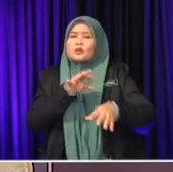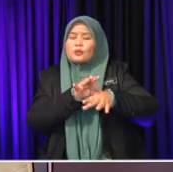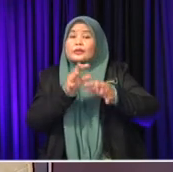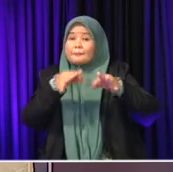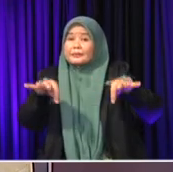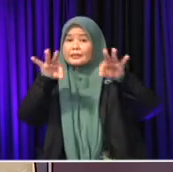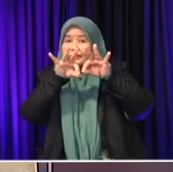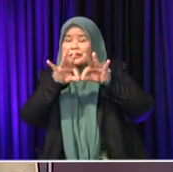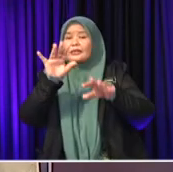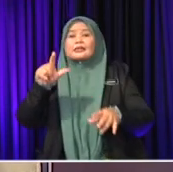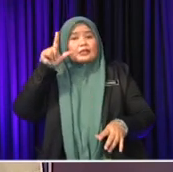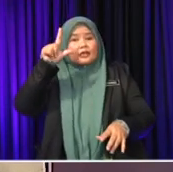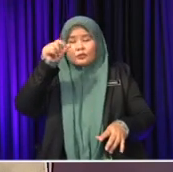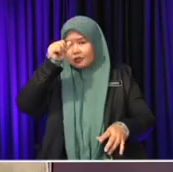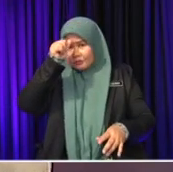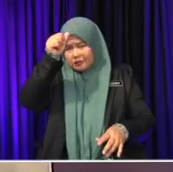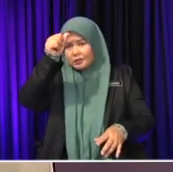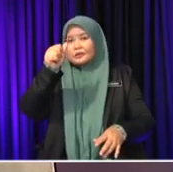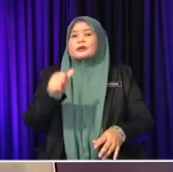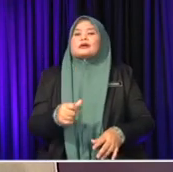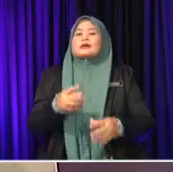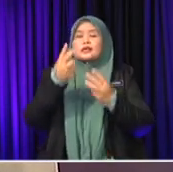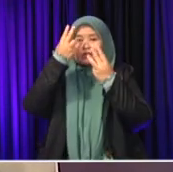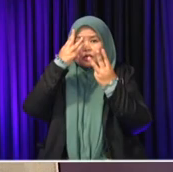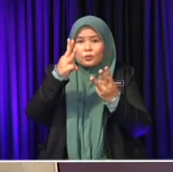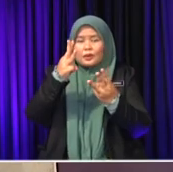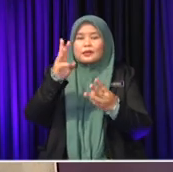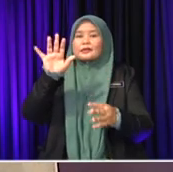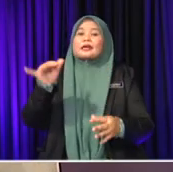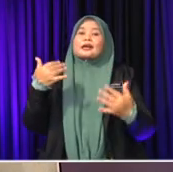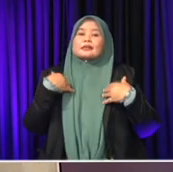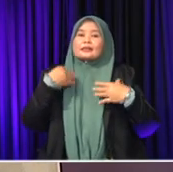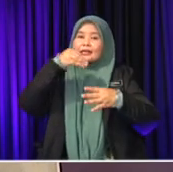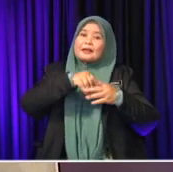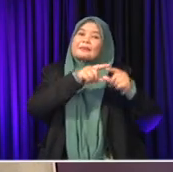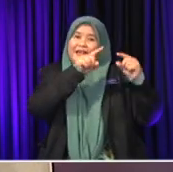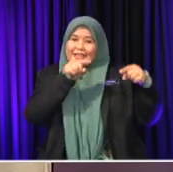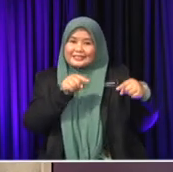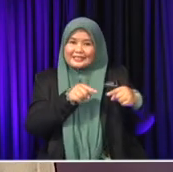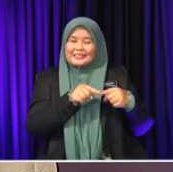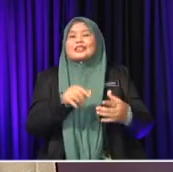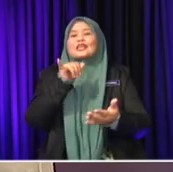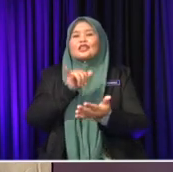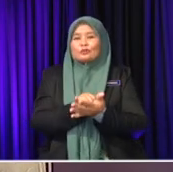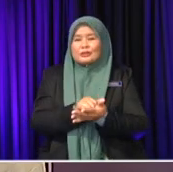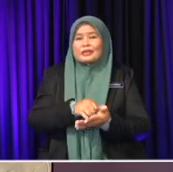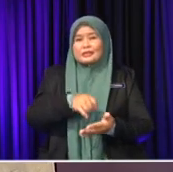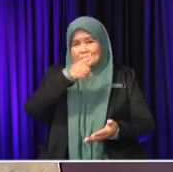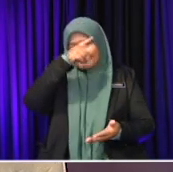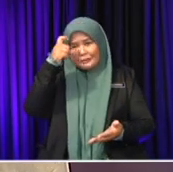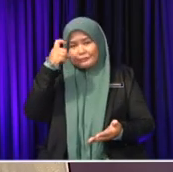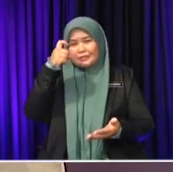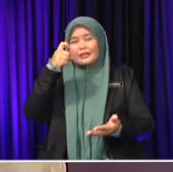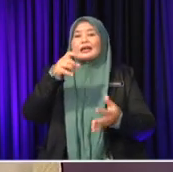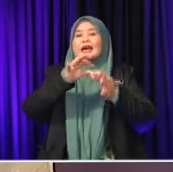penting yang dilihat oleh Allah ialah Taqwa yang ada di dalam hati itulah asbabun nuzul ataupun